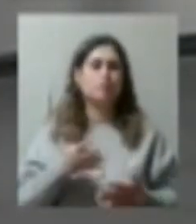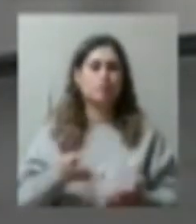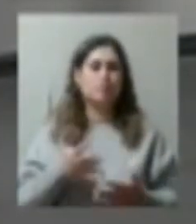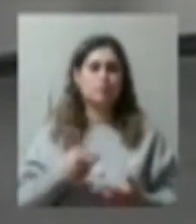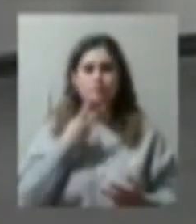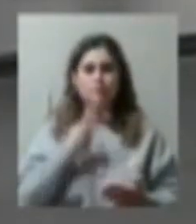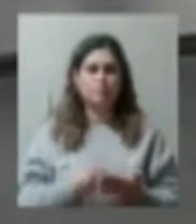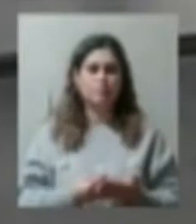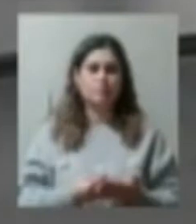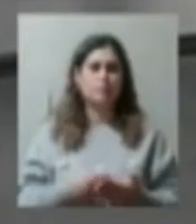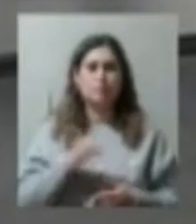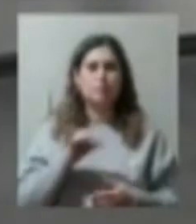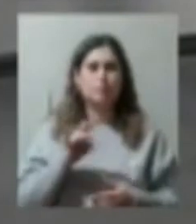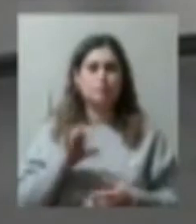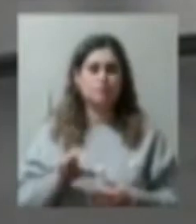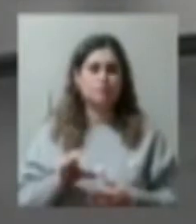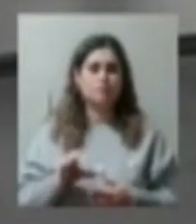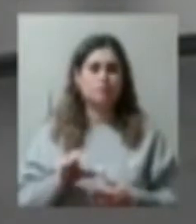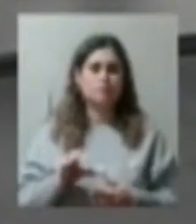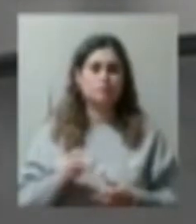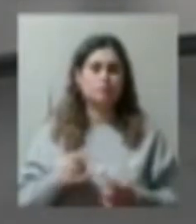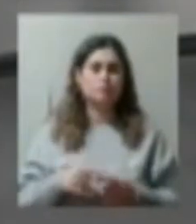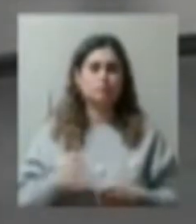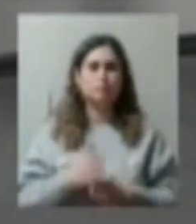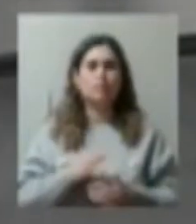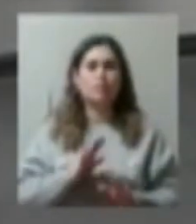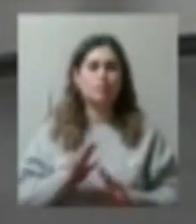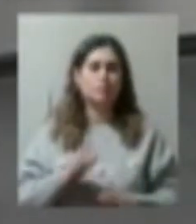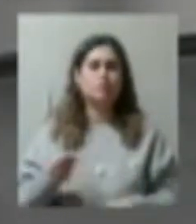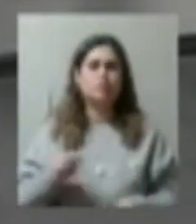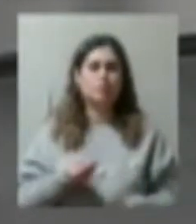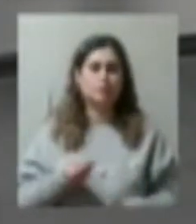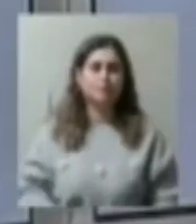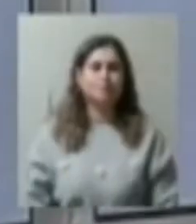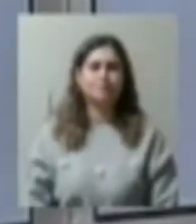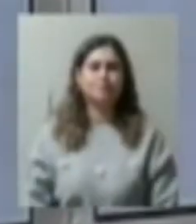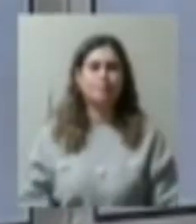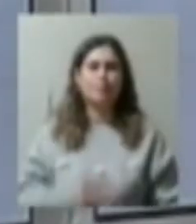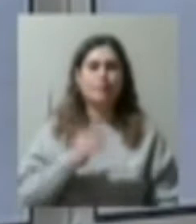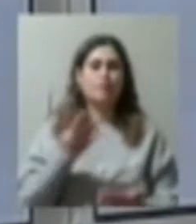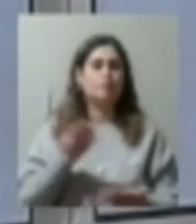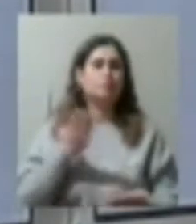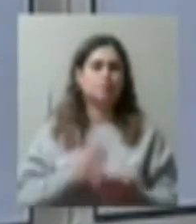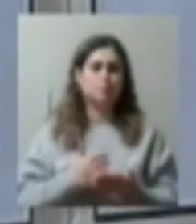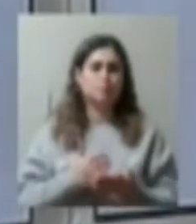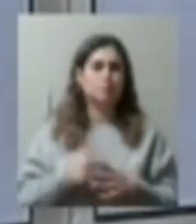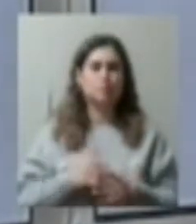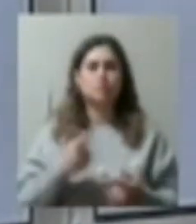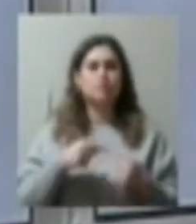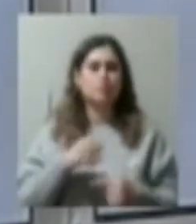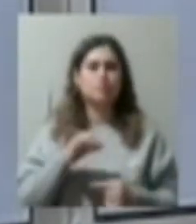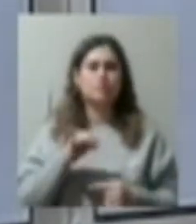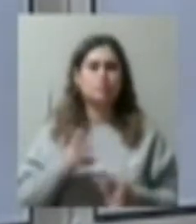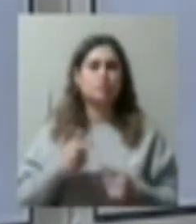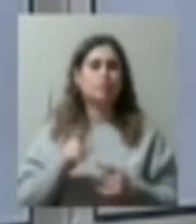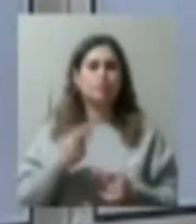такий процес розпоряджання землею. Чи є якийсь зворотній зв'язок, можливо, тому що